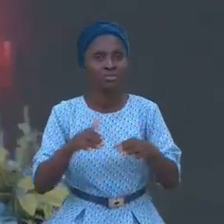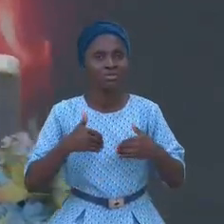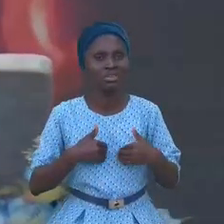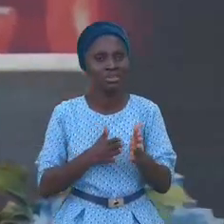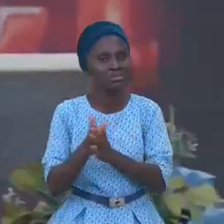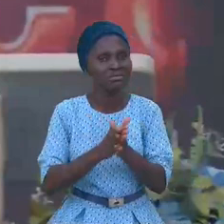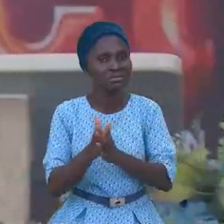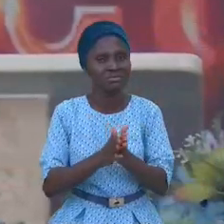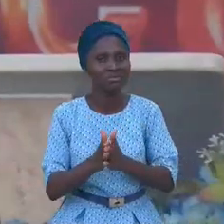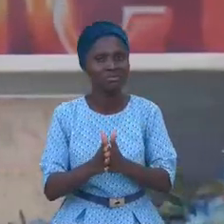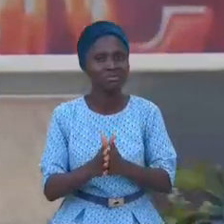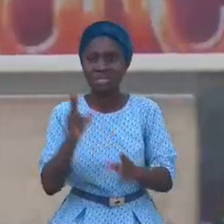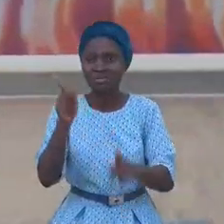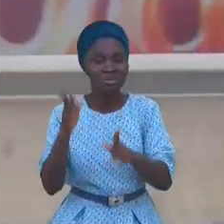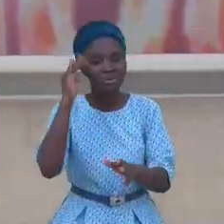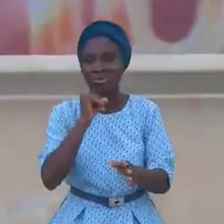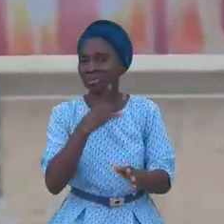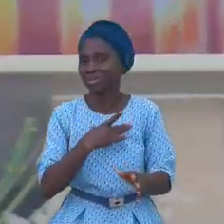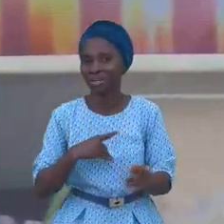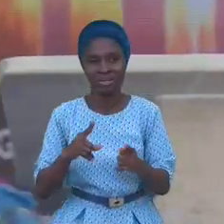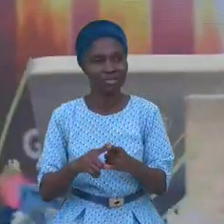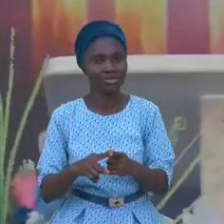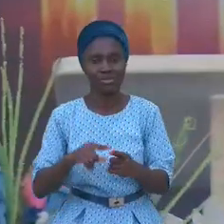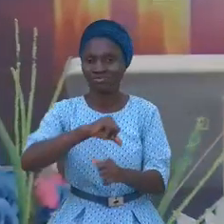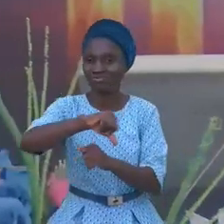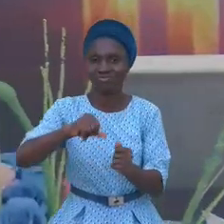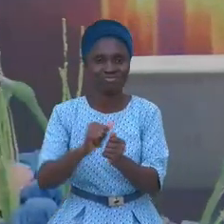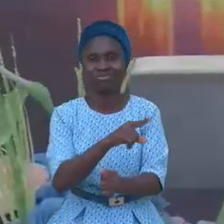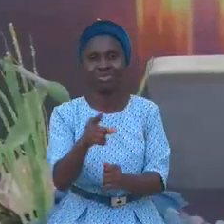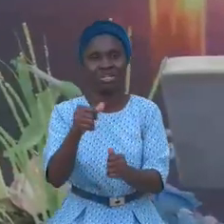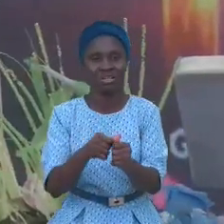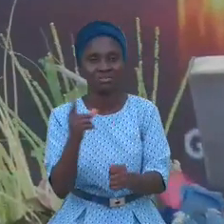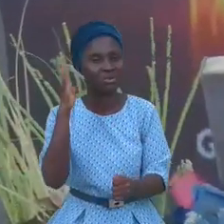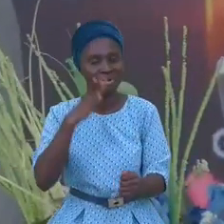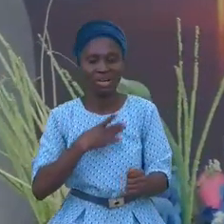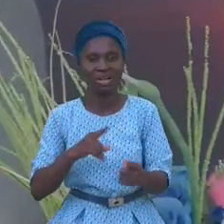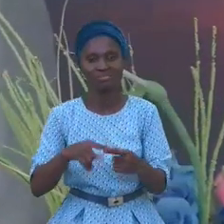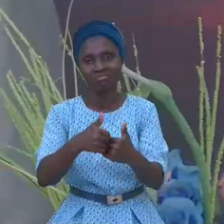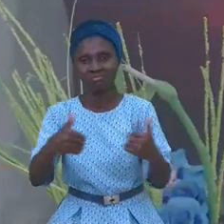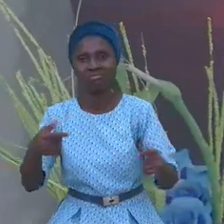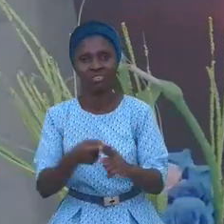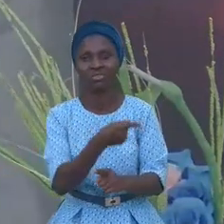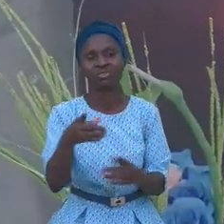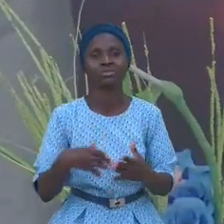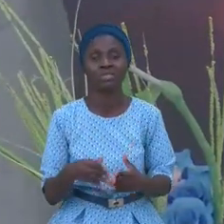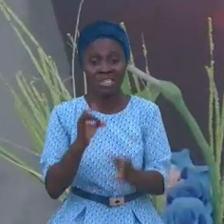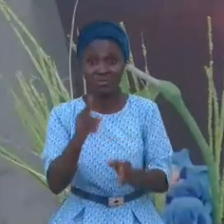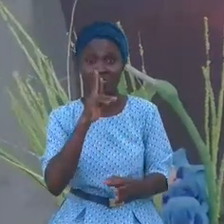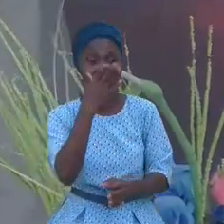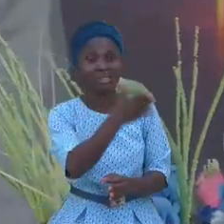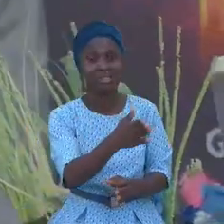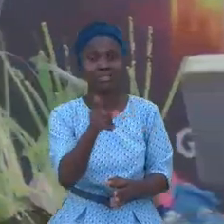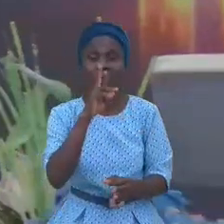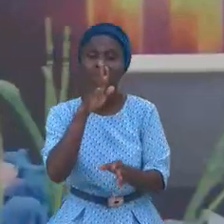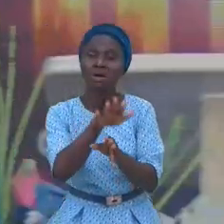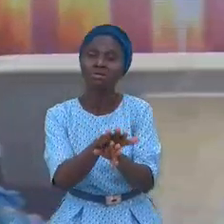les gens ne vont pas te reconnaître. Tout le monde court et toi tu es là, les mains basses. Je ne sais pas s'il faut courir ou